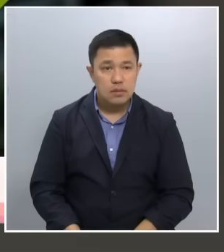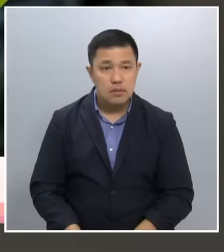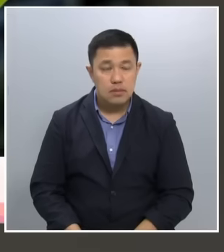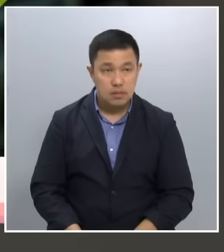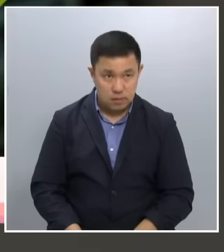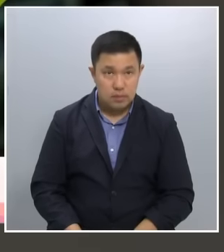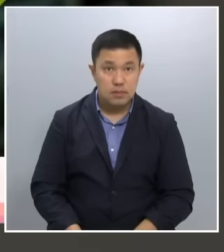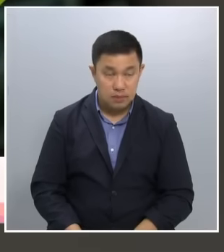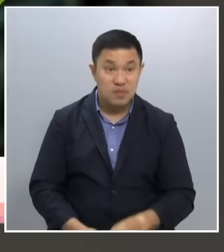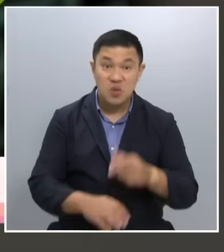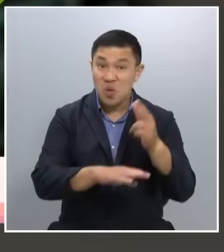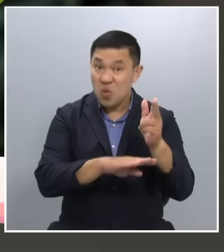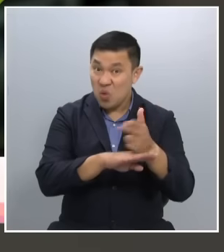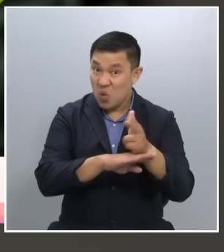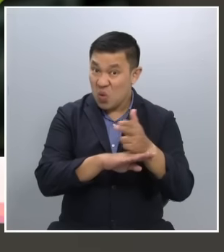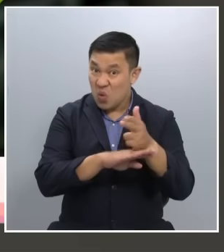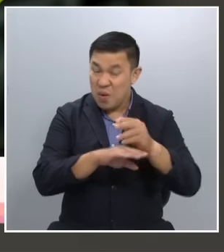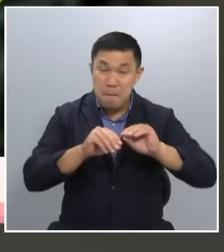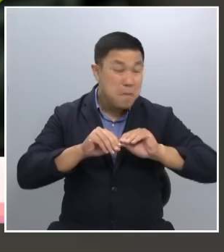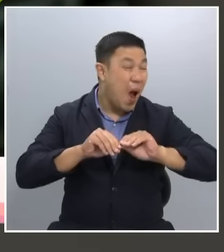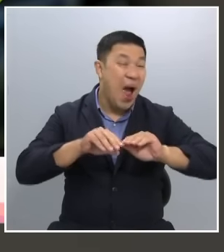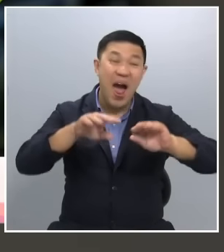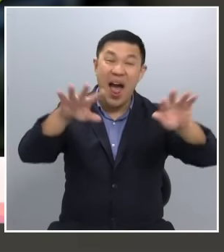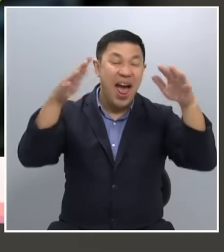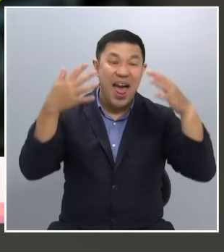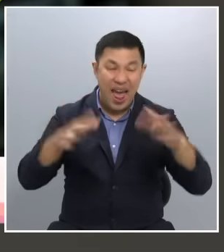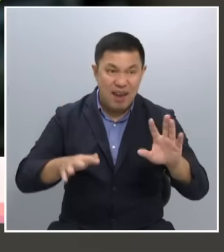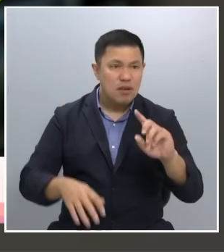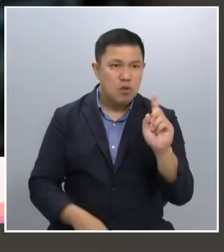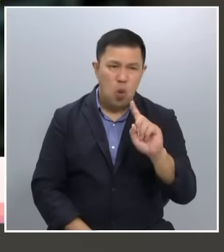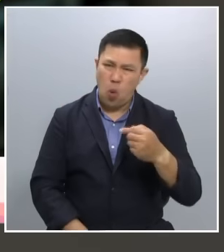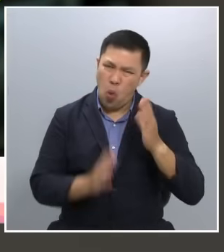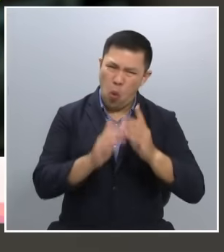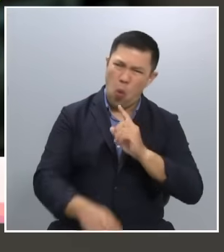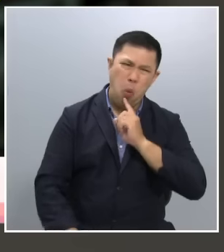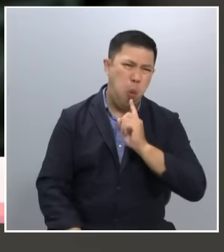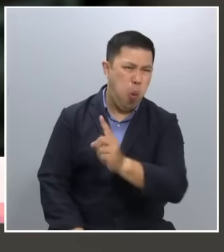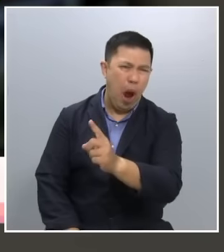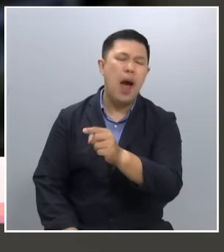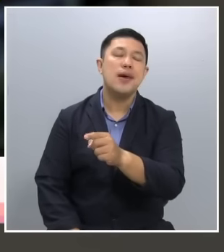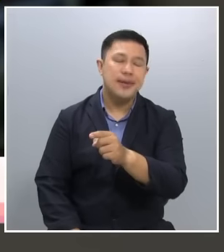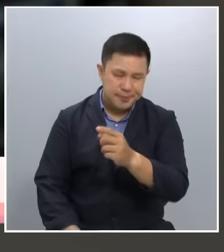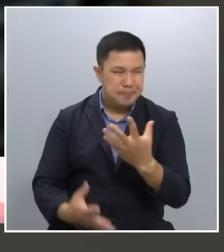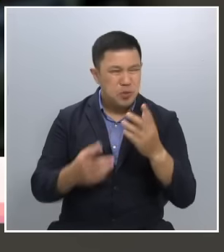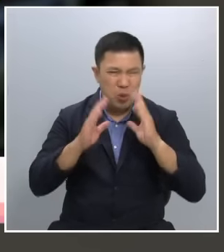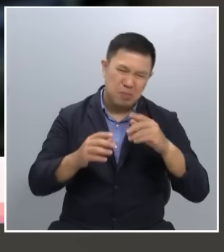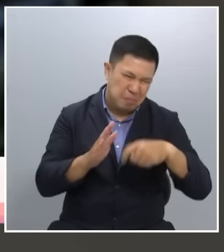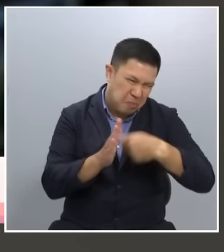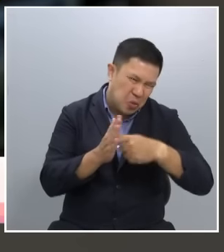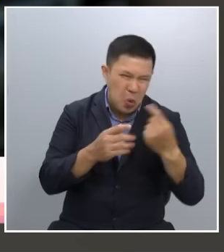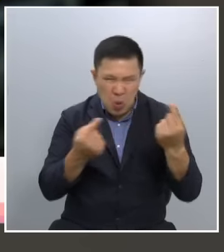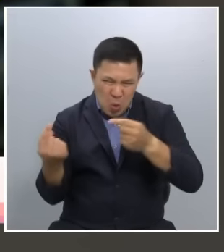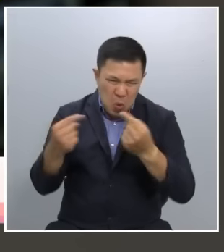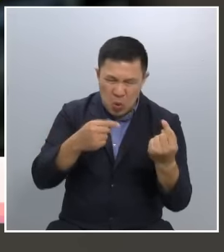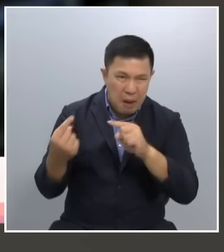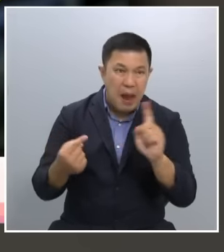หลังจากคลิปนี้นะถูกเผยแพร่ออกไปครับมีการวิพากษ์วิจารณ์กันโอ้โหเยอะแยะมากมายครับฝ่ายหนึ่งก็มอง